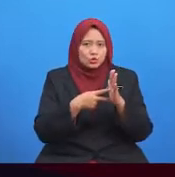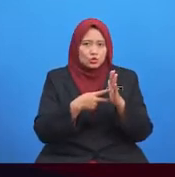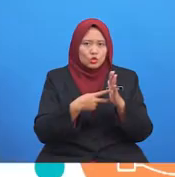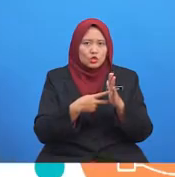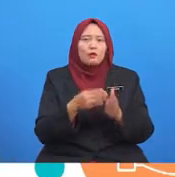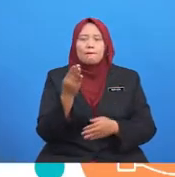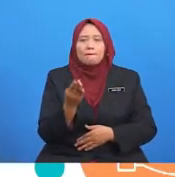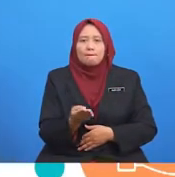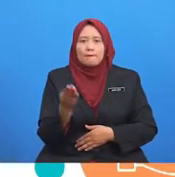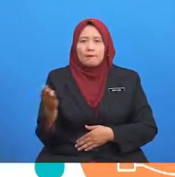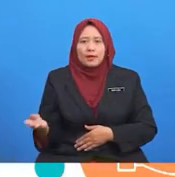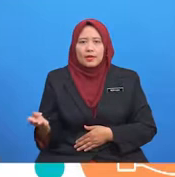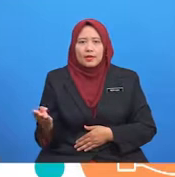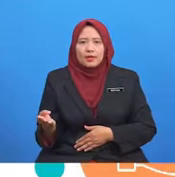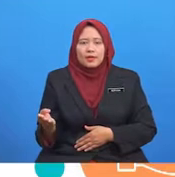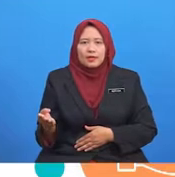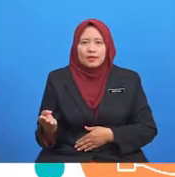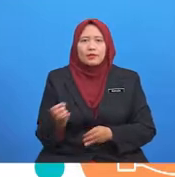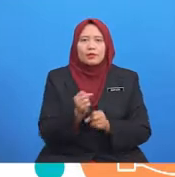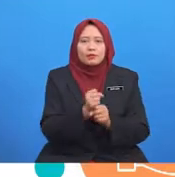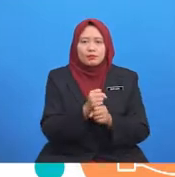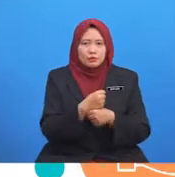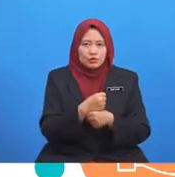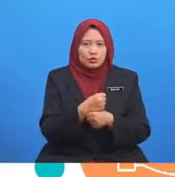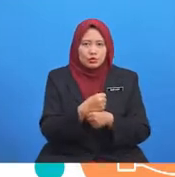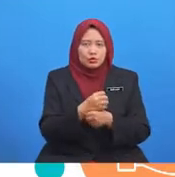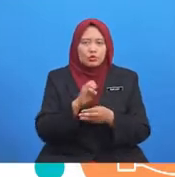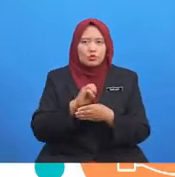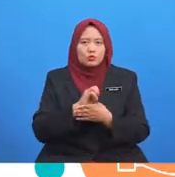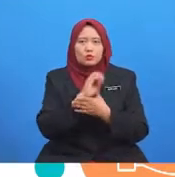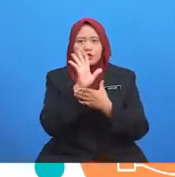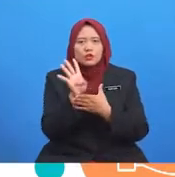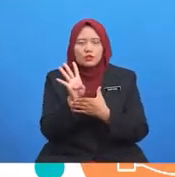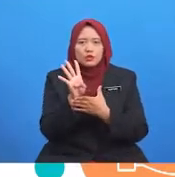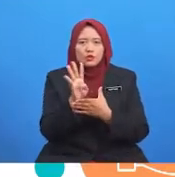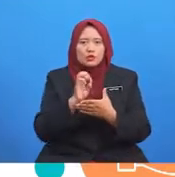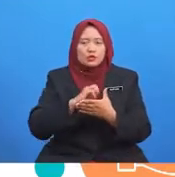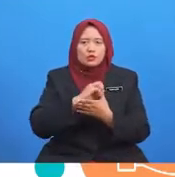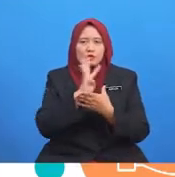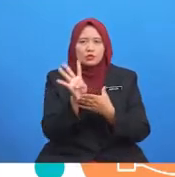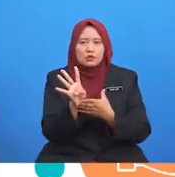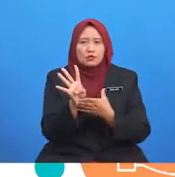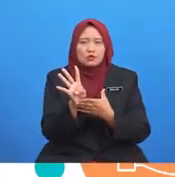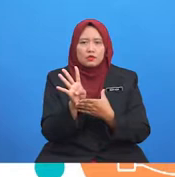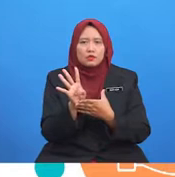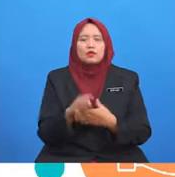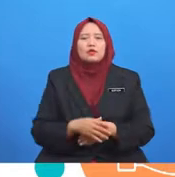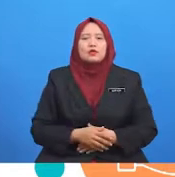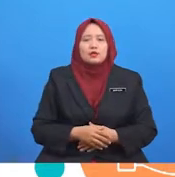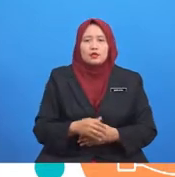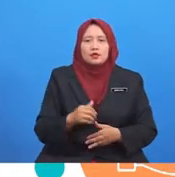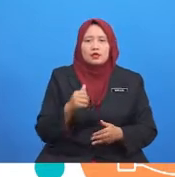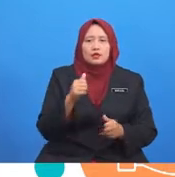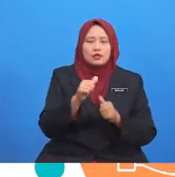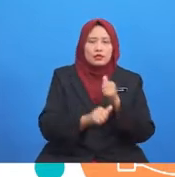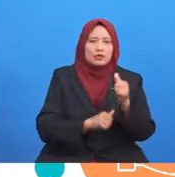dengan bahan rujukan, kategori, bentuk organik dan